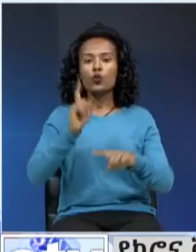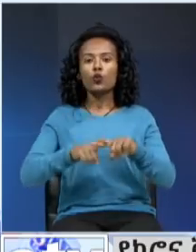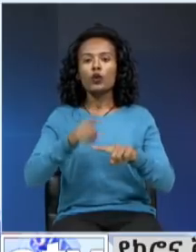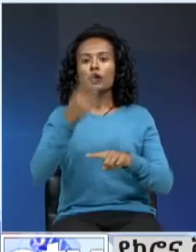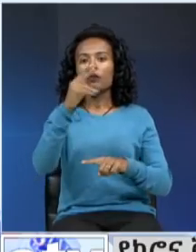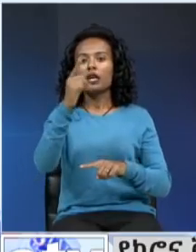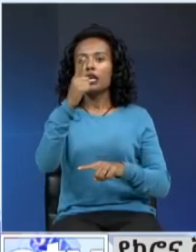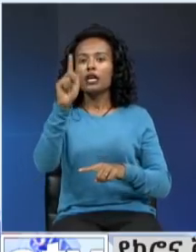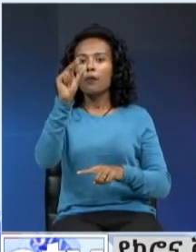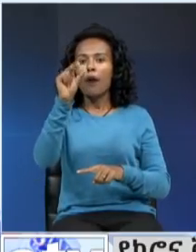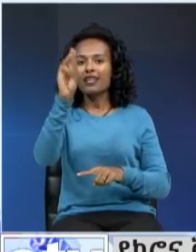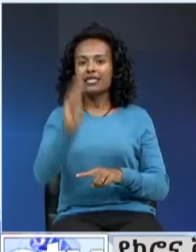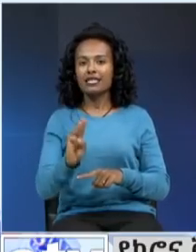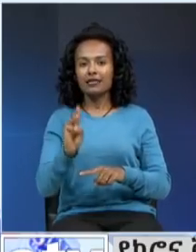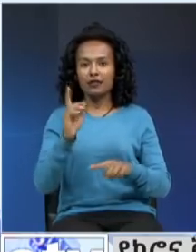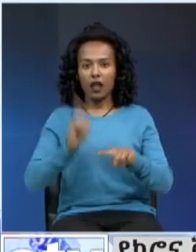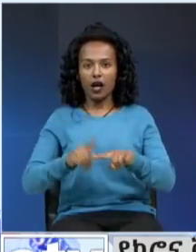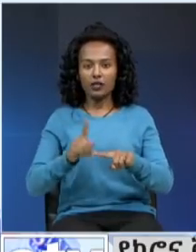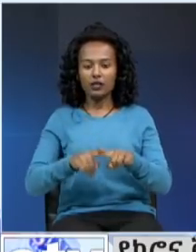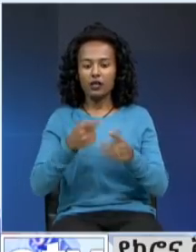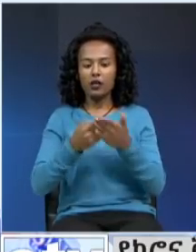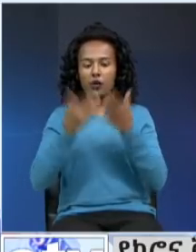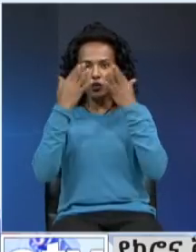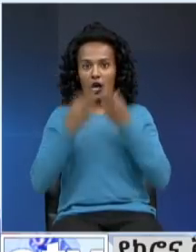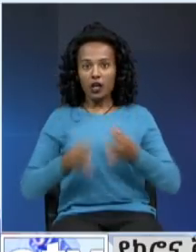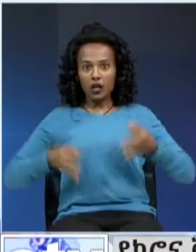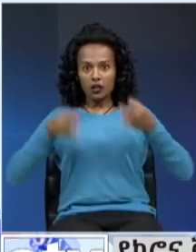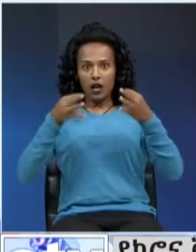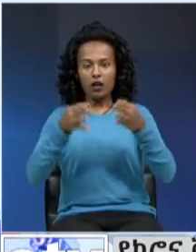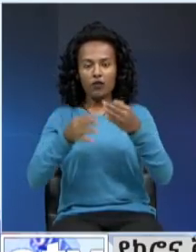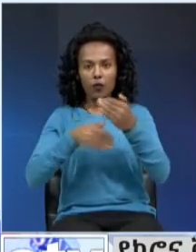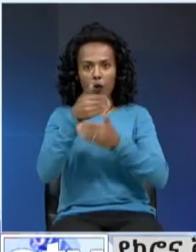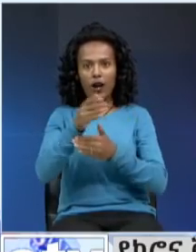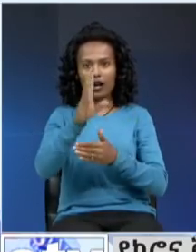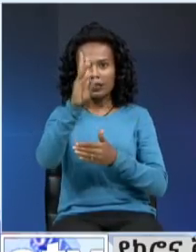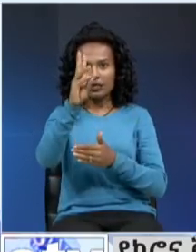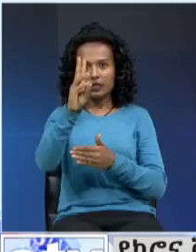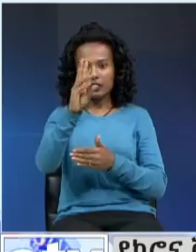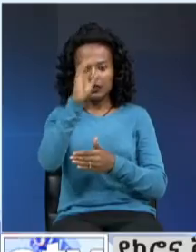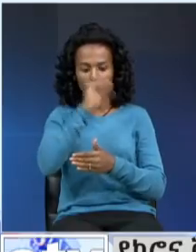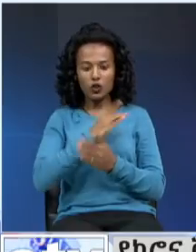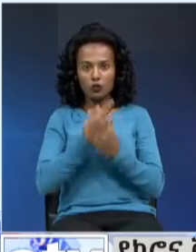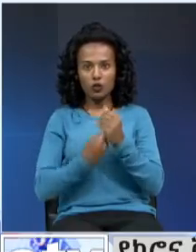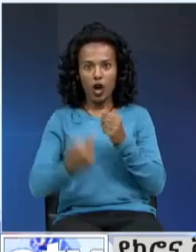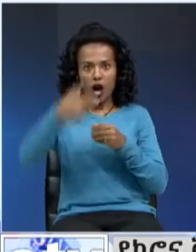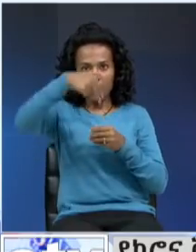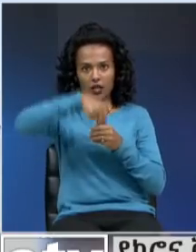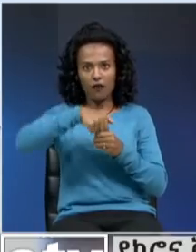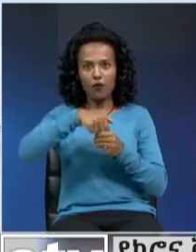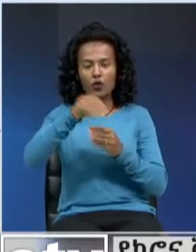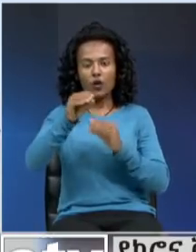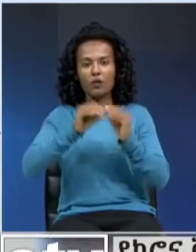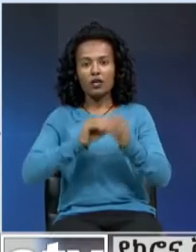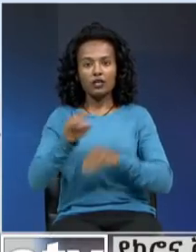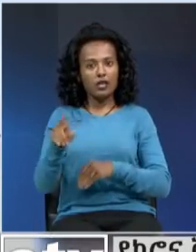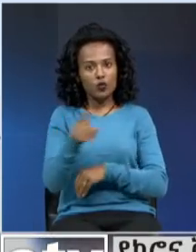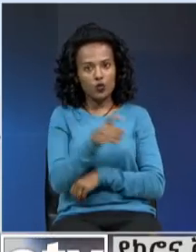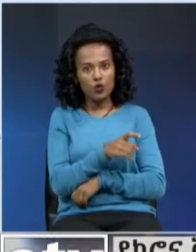ታክሲዎች ይውሳኔ ከተላለፈበት ጊዜ ጀምሮ 6 ተሳፋሪዎችን ብቻ አሳፍረው የሚንቀሳቀሱ